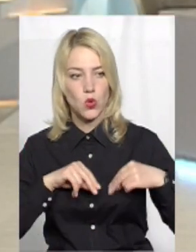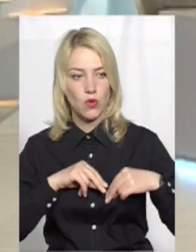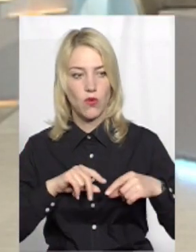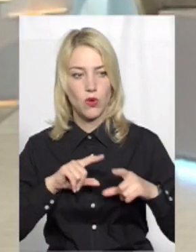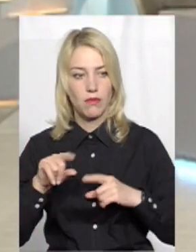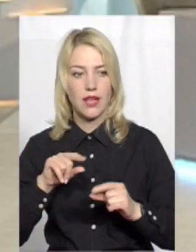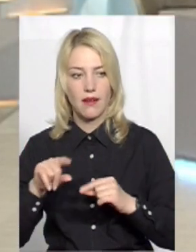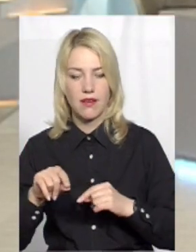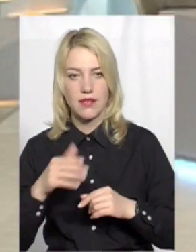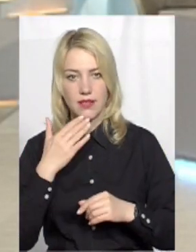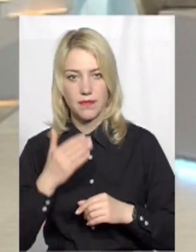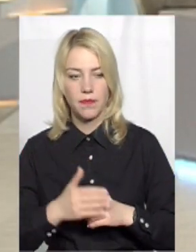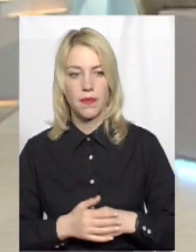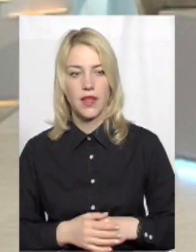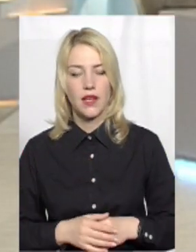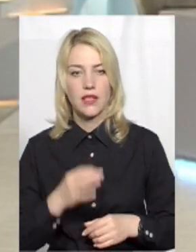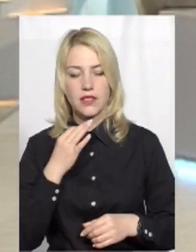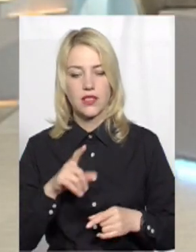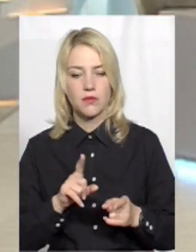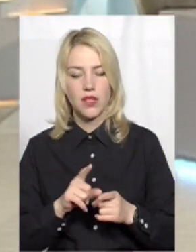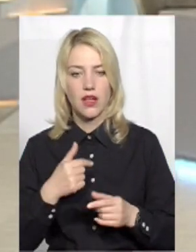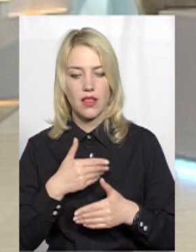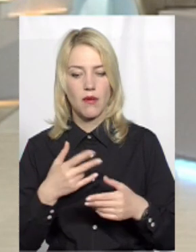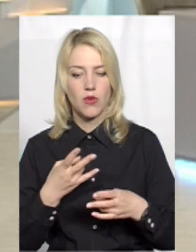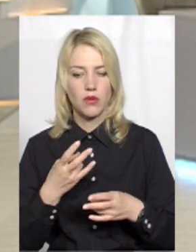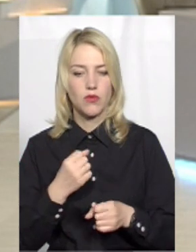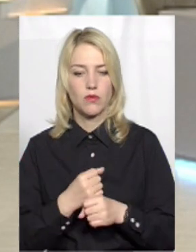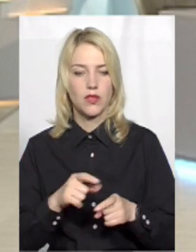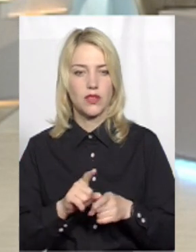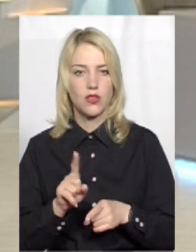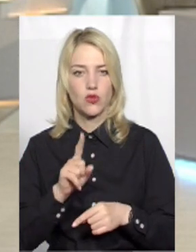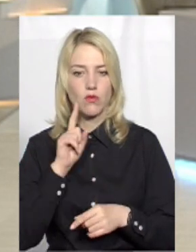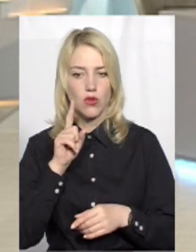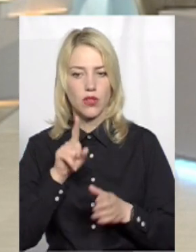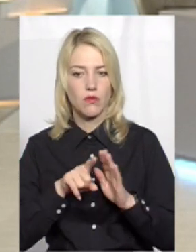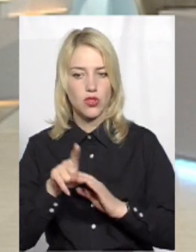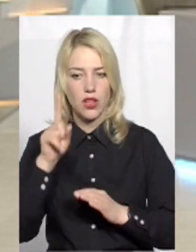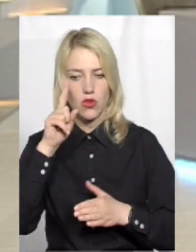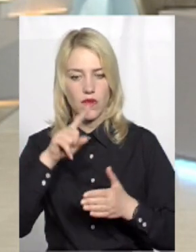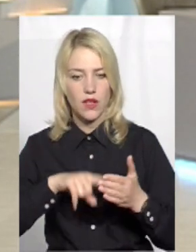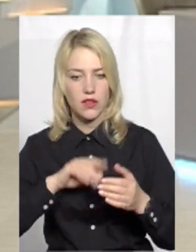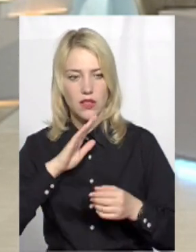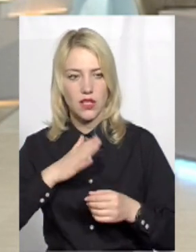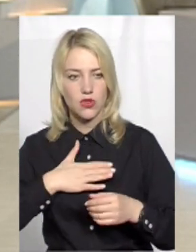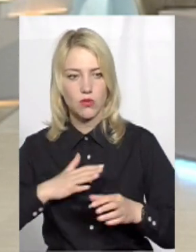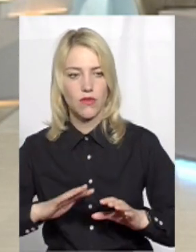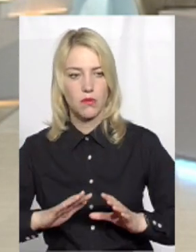трудової еміграції? Нам потрібно зробити так, щоб молодь почала довіряти в